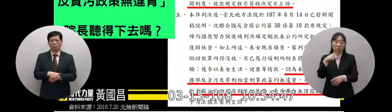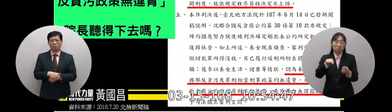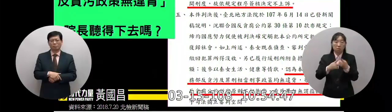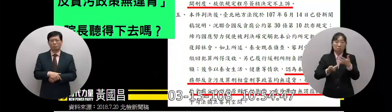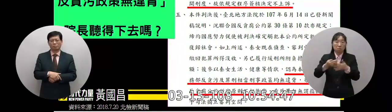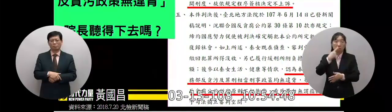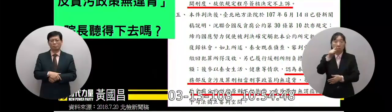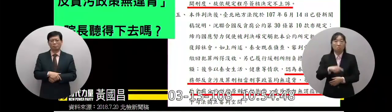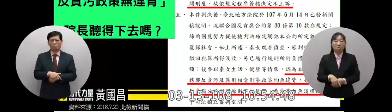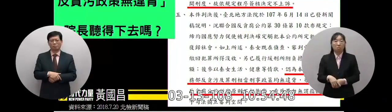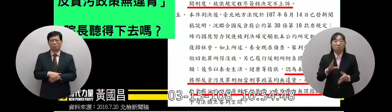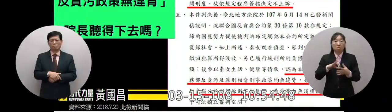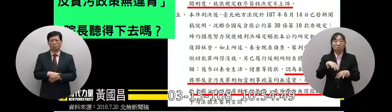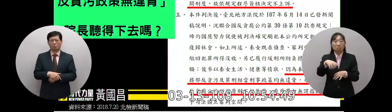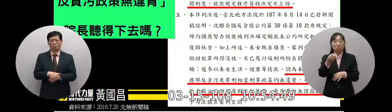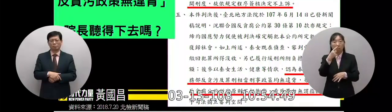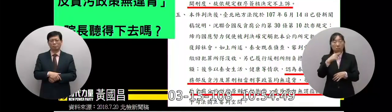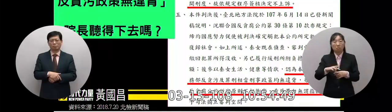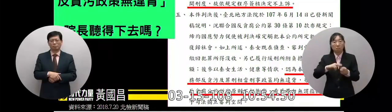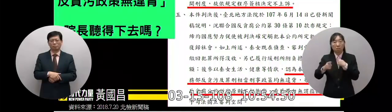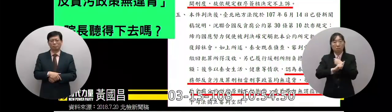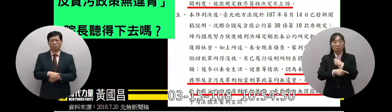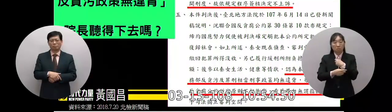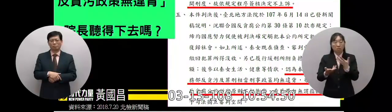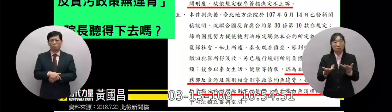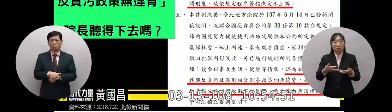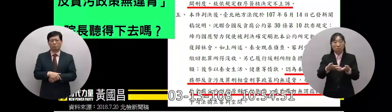说本件判决与法务部反贪腐政策没有违背，